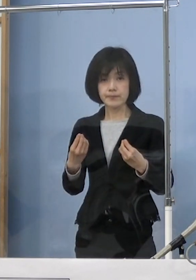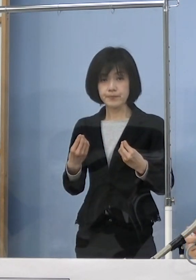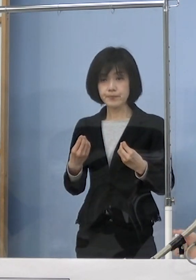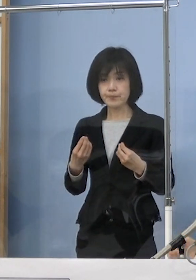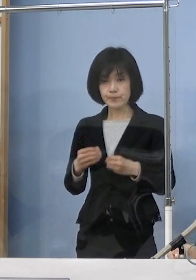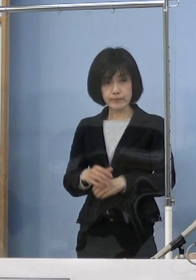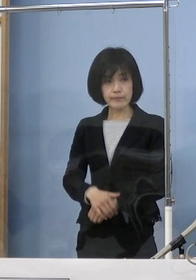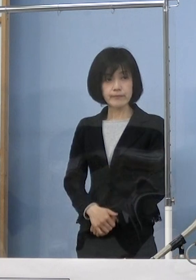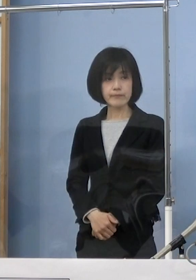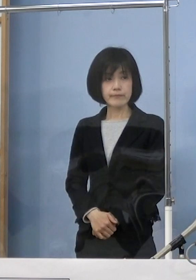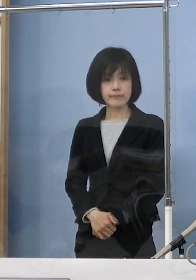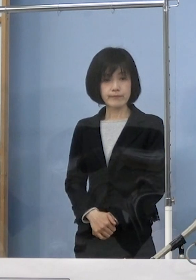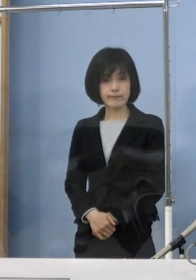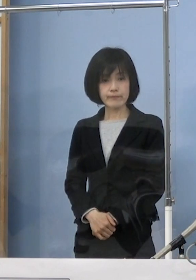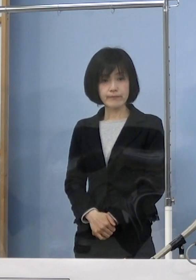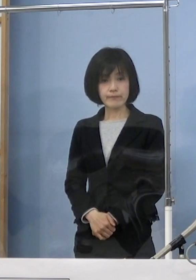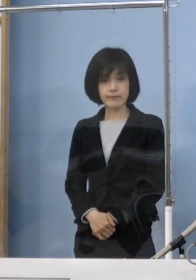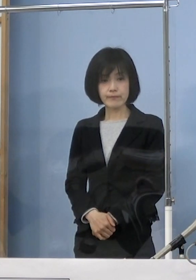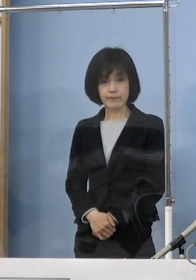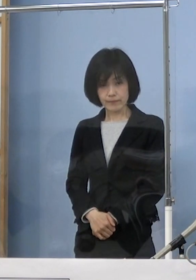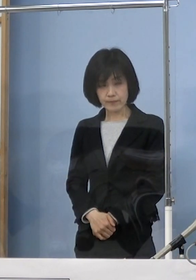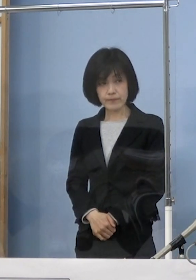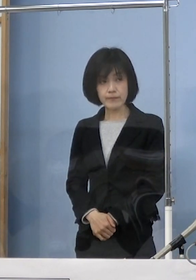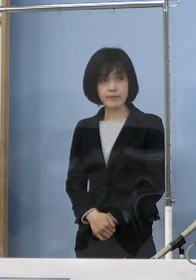はい、ありがとうございました。